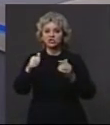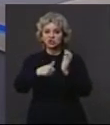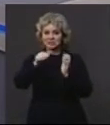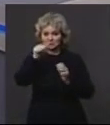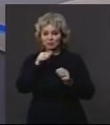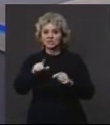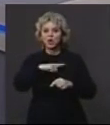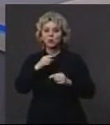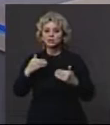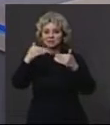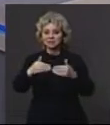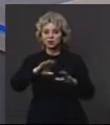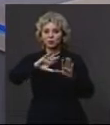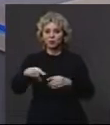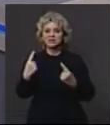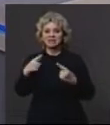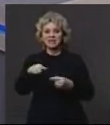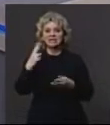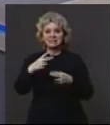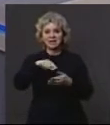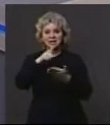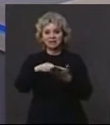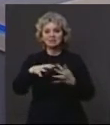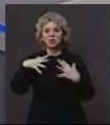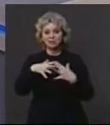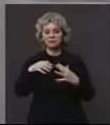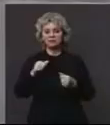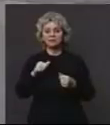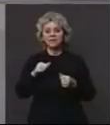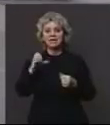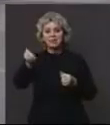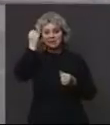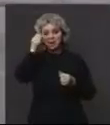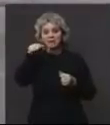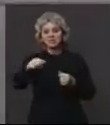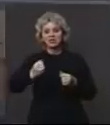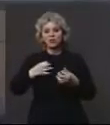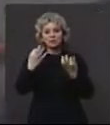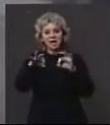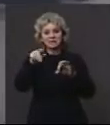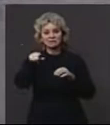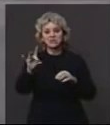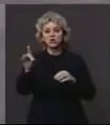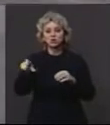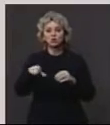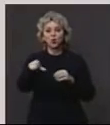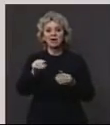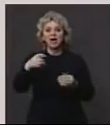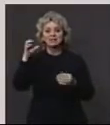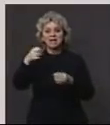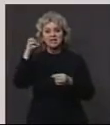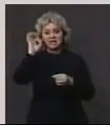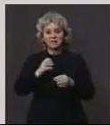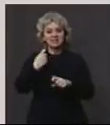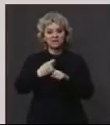полгода мощным наступлением после Великой Сталинградской битвы. Стела-памятник воинам-освободителям Ростова-на-Дону от